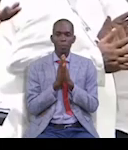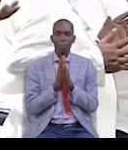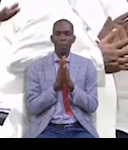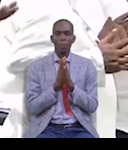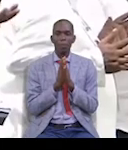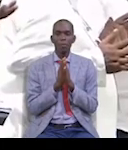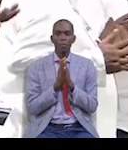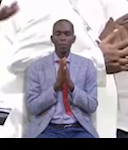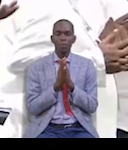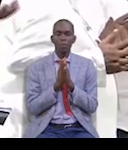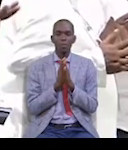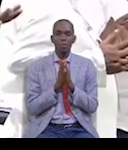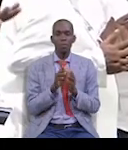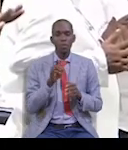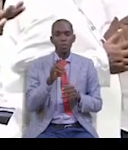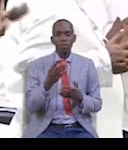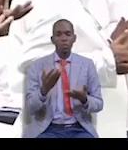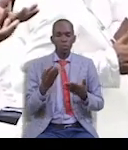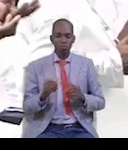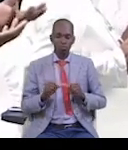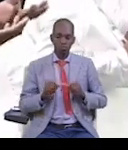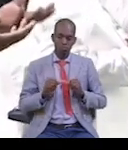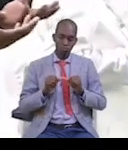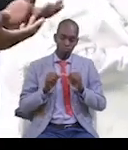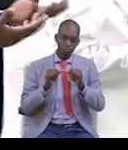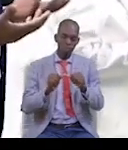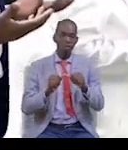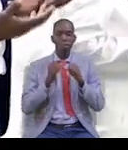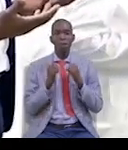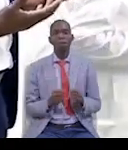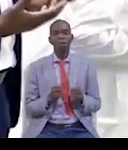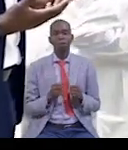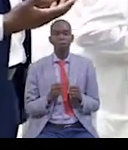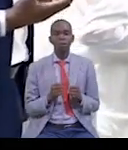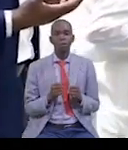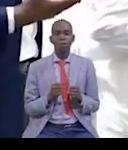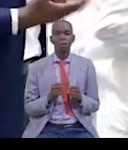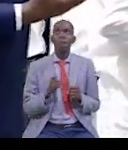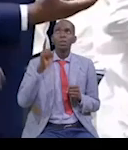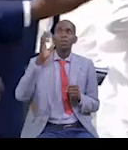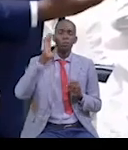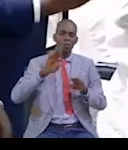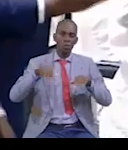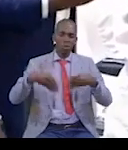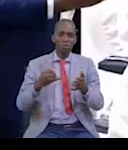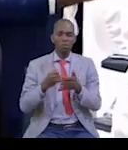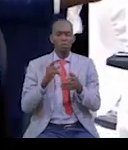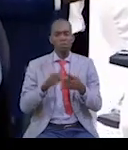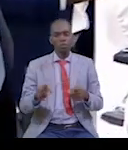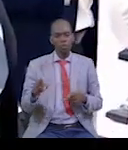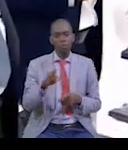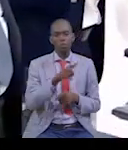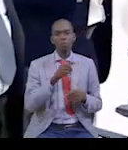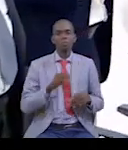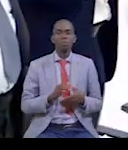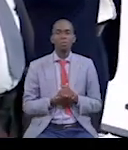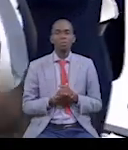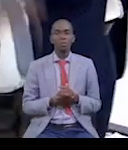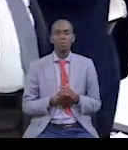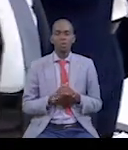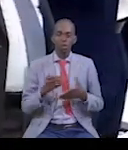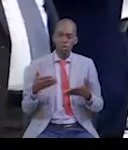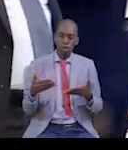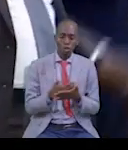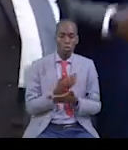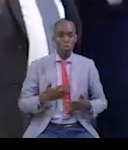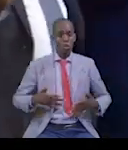సామర్థ్యం ఇస్తారు. You need persistent power, సహనంగల శక్తి కావాలా he grants it unto you. ఆయన దాన్ని మీకు అనుగ్రహిస్తారు. New life,